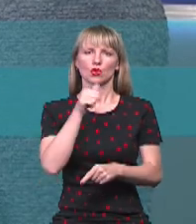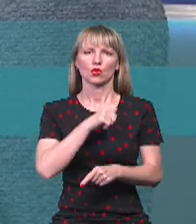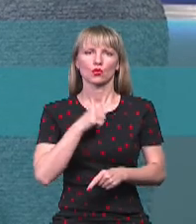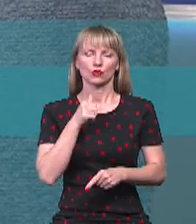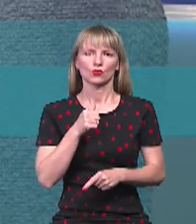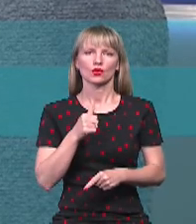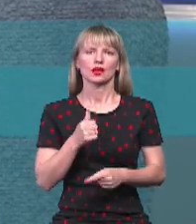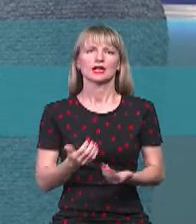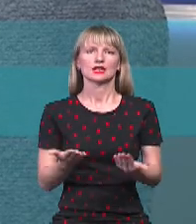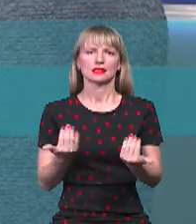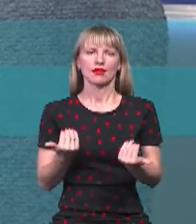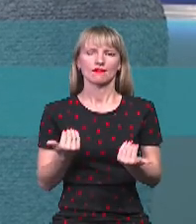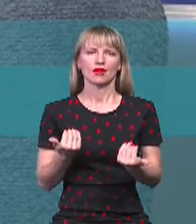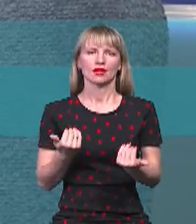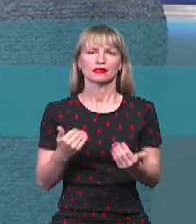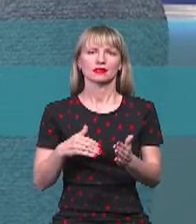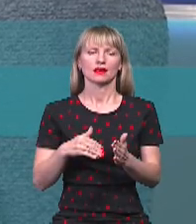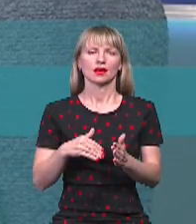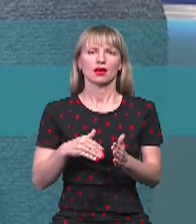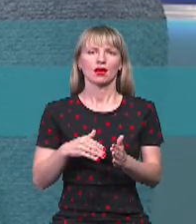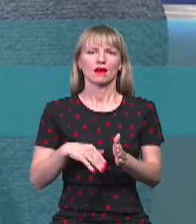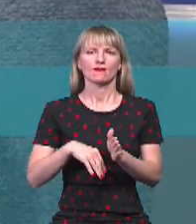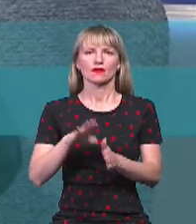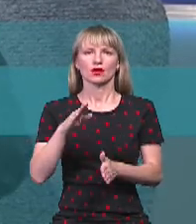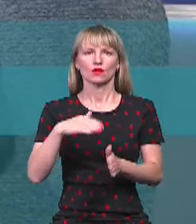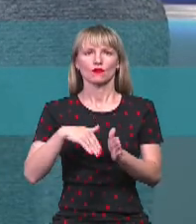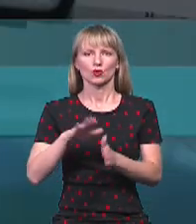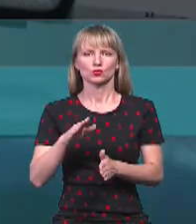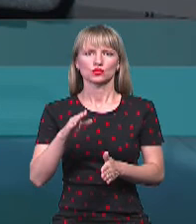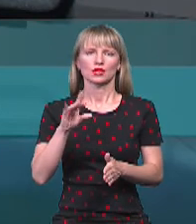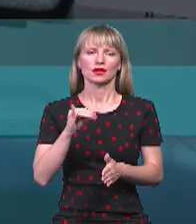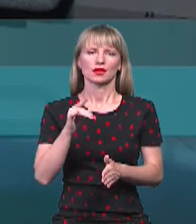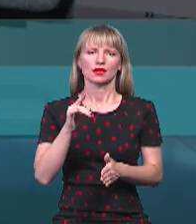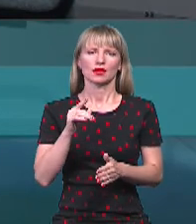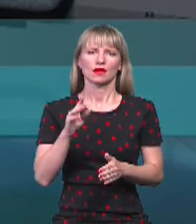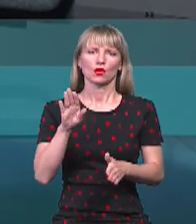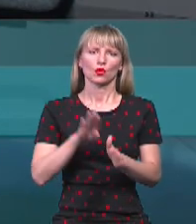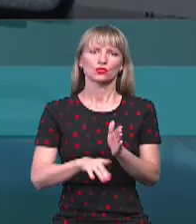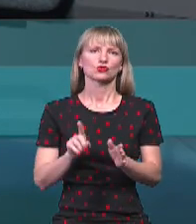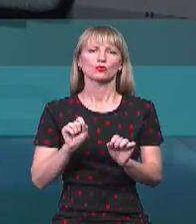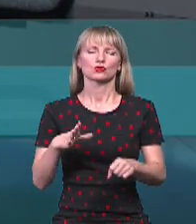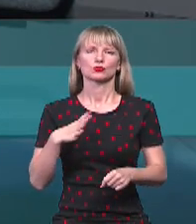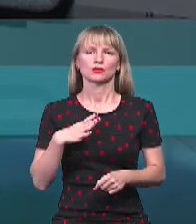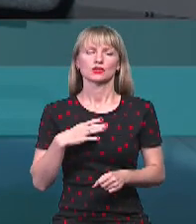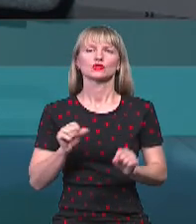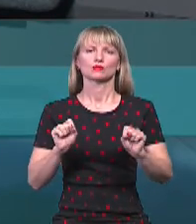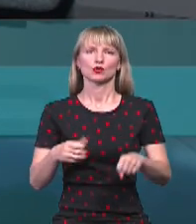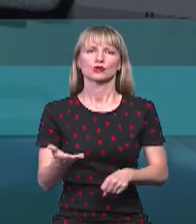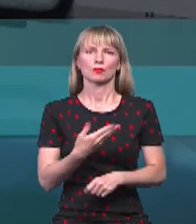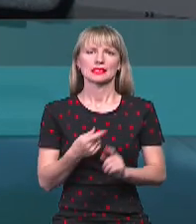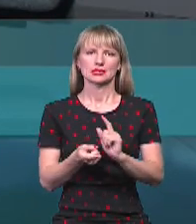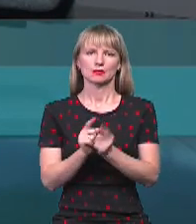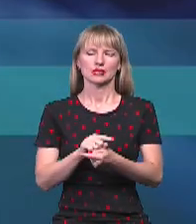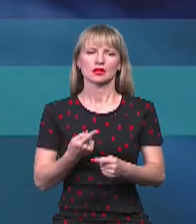Давайте оптимістичний, песимістичний, реалістичний прогноз. пані Олена. Чи зможемо ми змінити